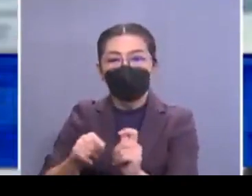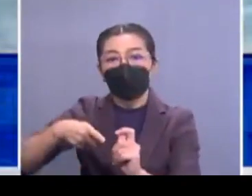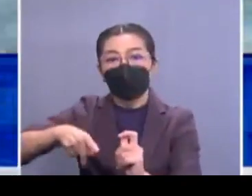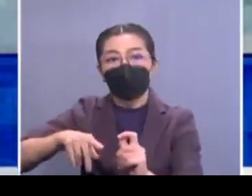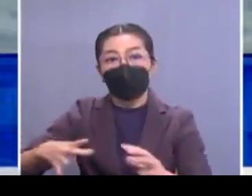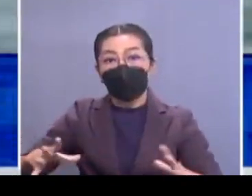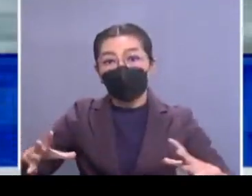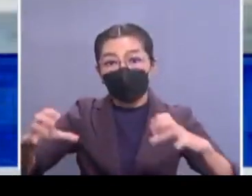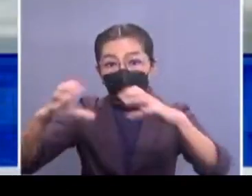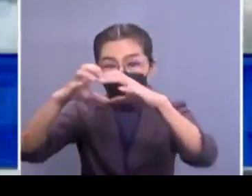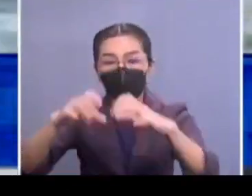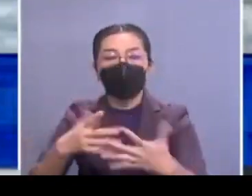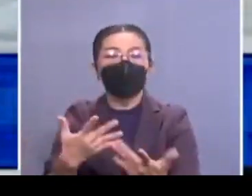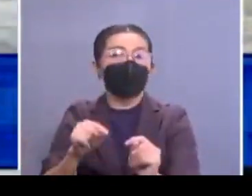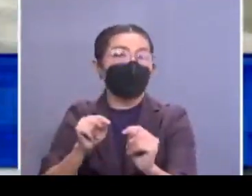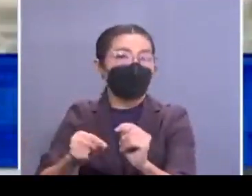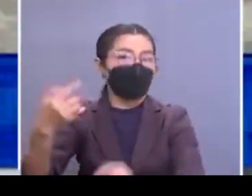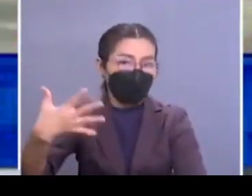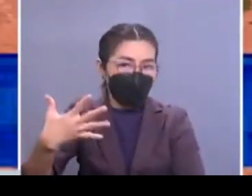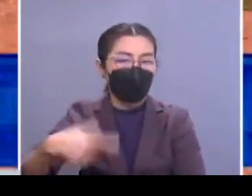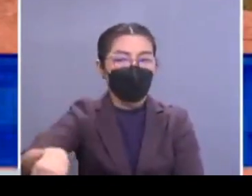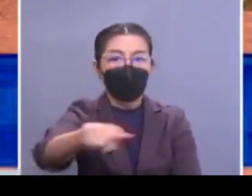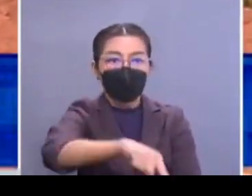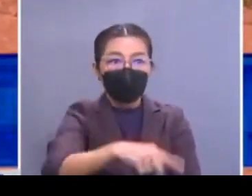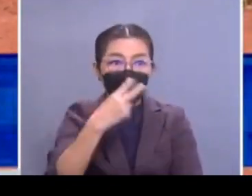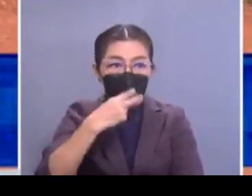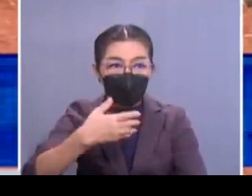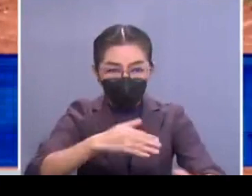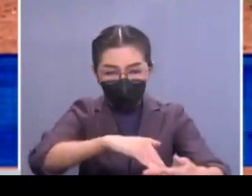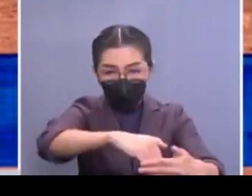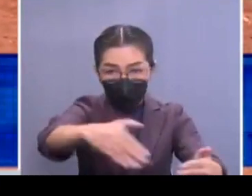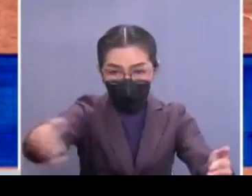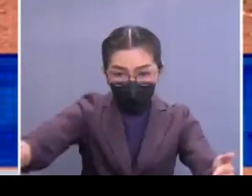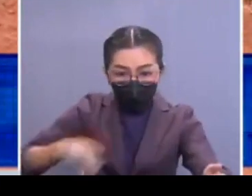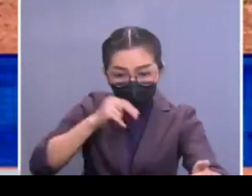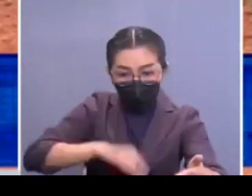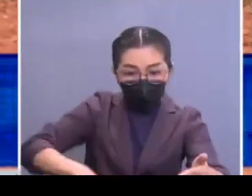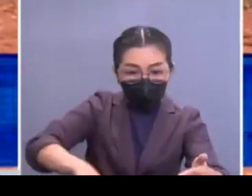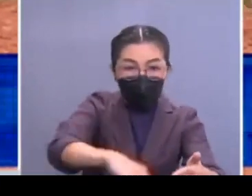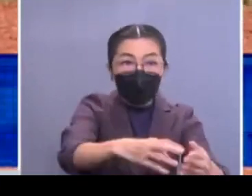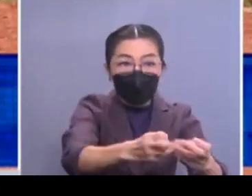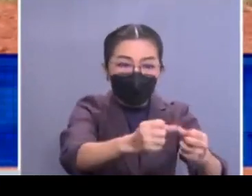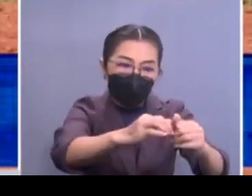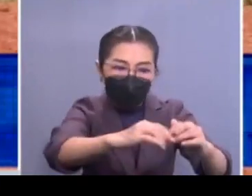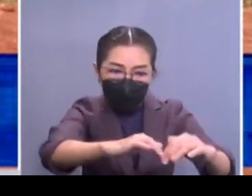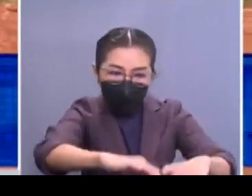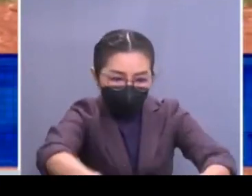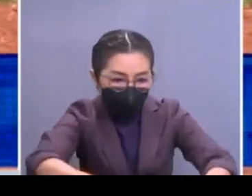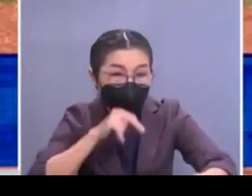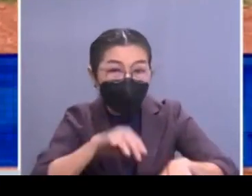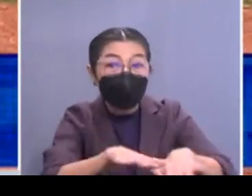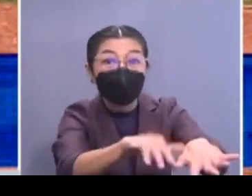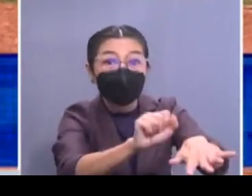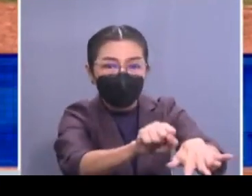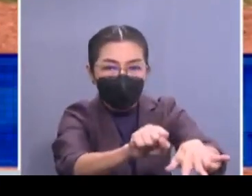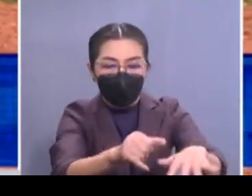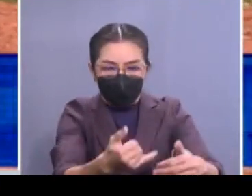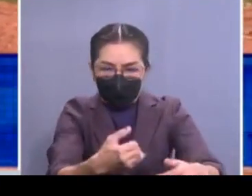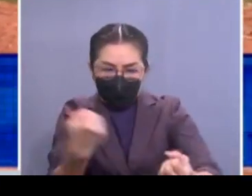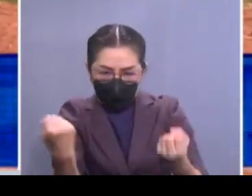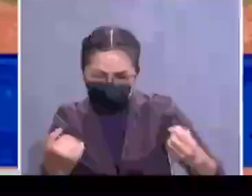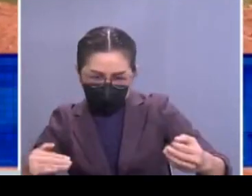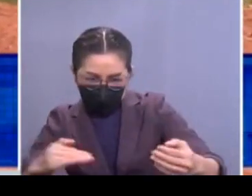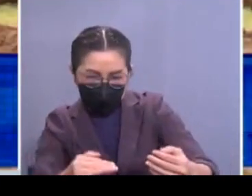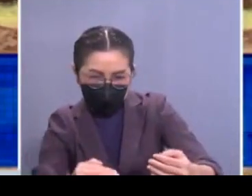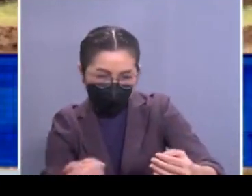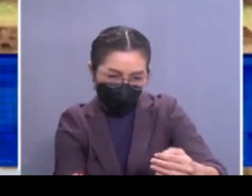าดูความคืบหน้าการซ่อมแซมคันดินผนังกั้นน้ำอ่างเก็บน้ำลำเชียงไกรตอนล่างที่สุดตัวตอนนี้เจ้าหน้าที่กำลังเร่งซ่อม